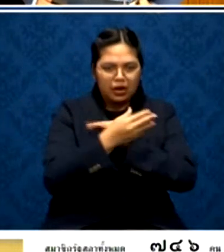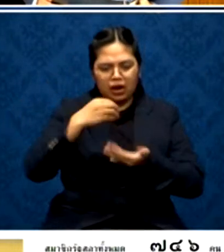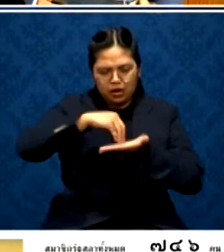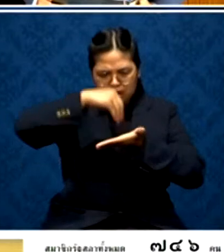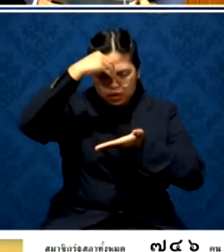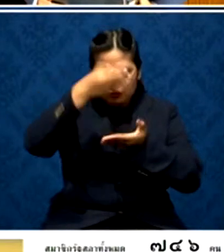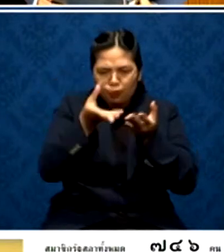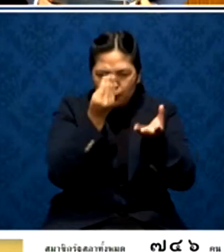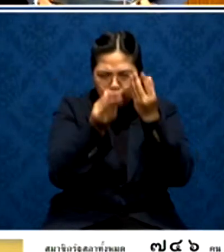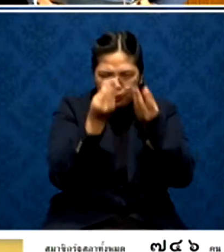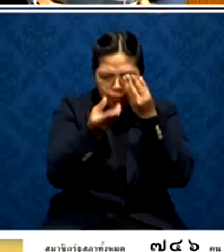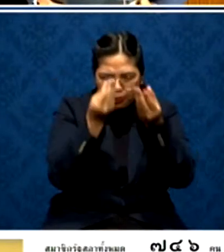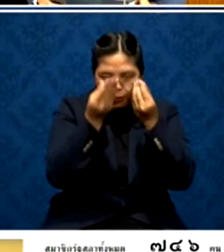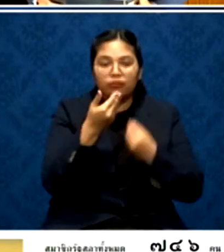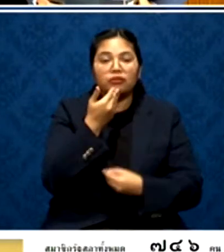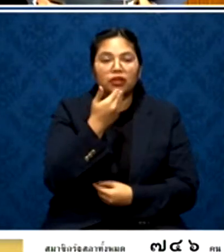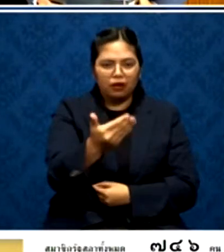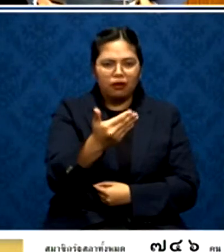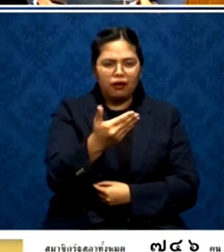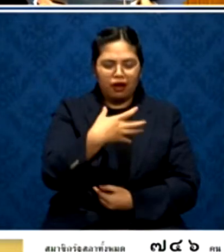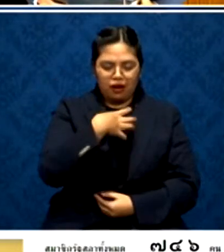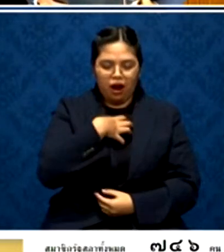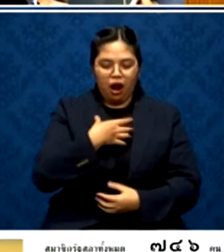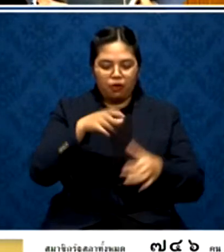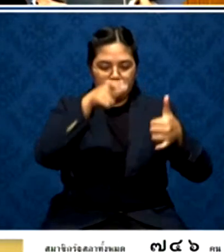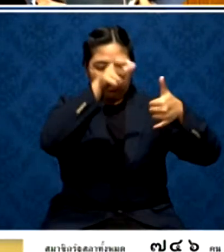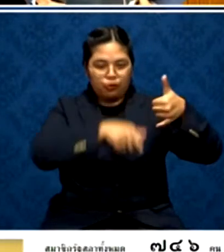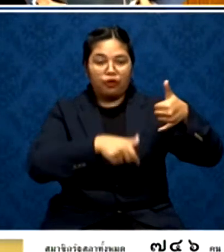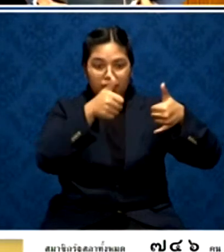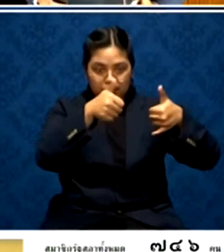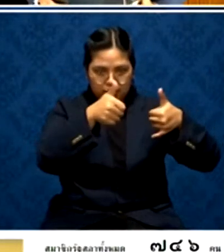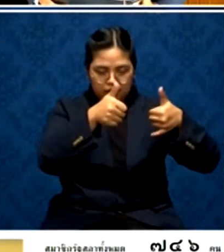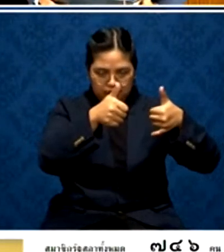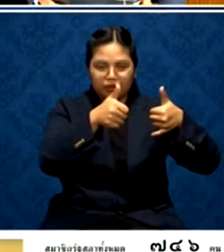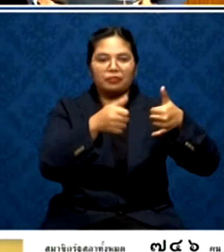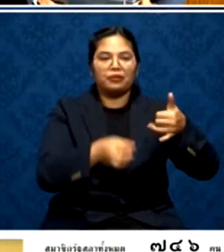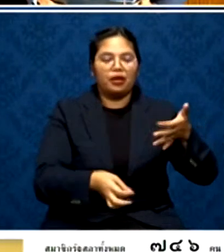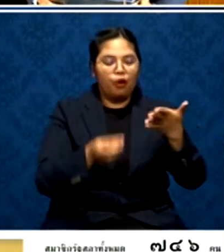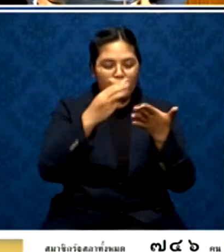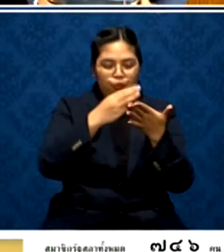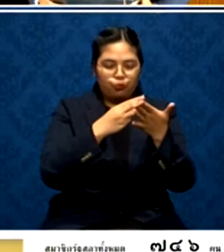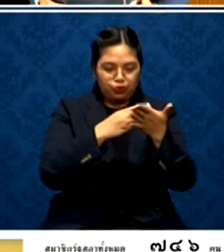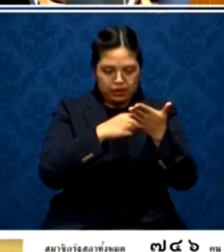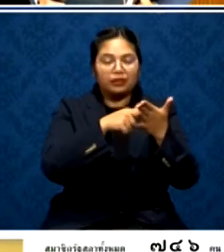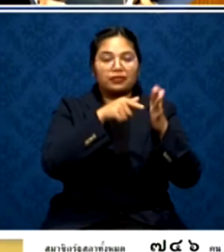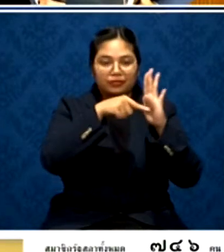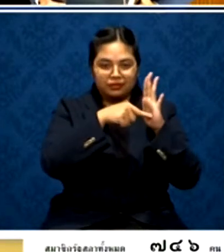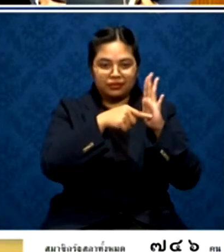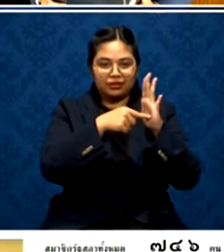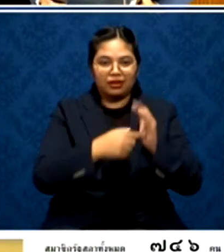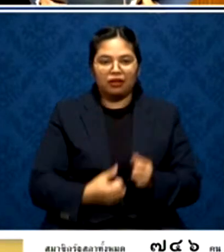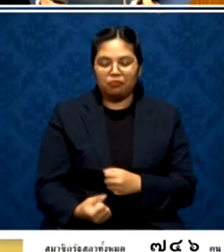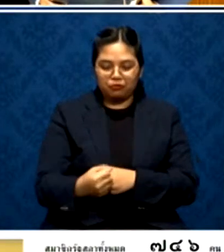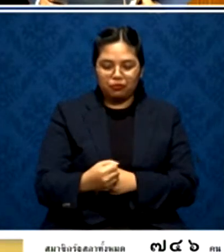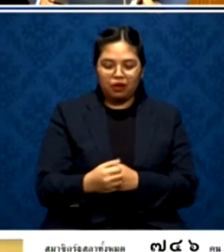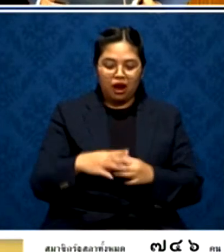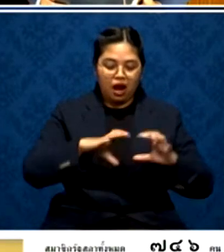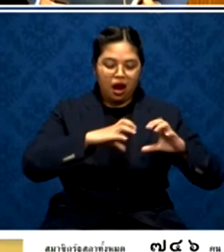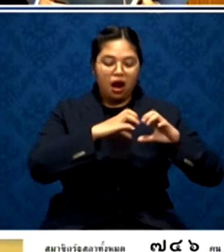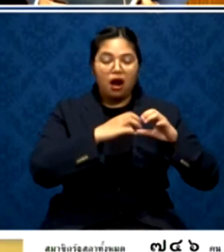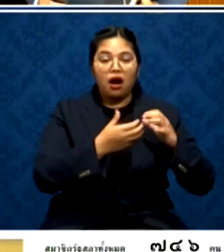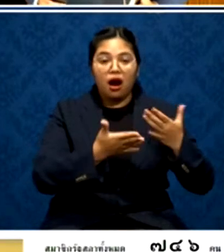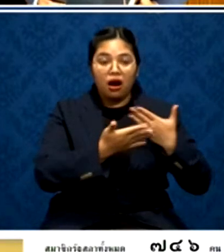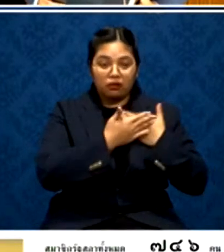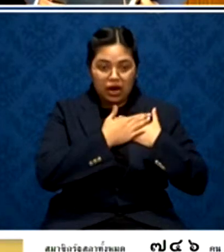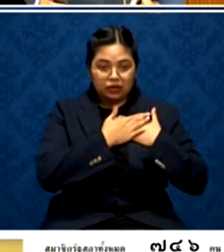มุ่งส่งเสริมให้เป็นคนดีมีวินัยภูมิใจในชาติรวมทั้งเส